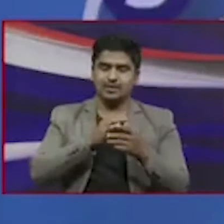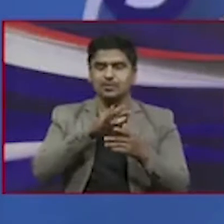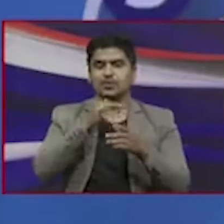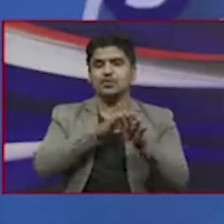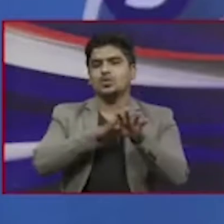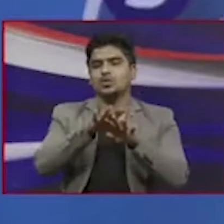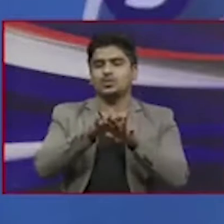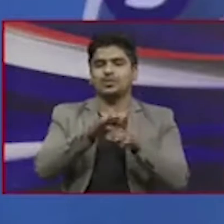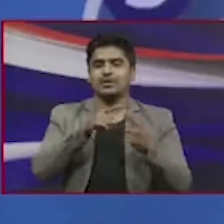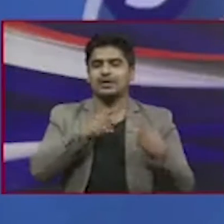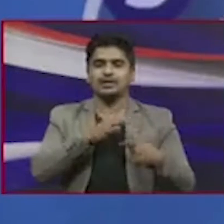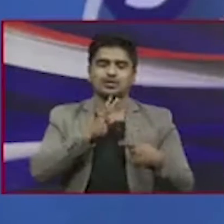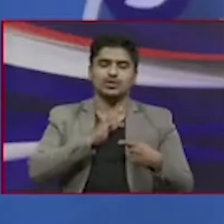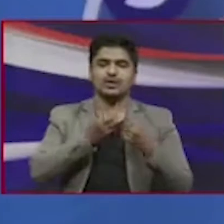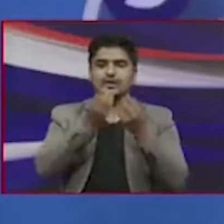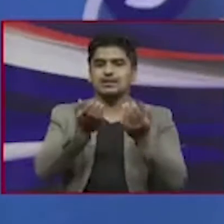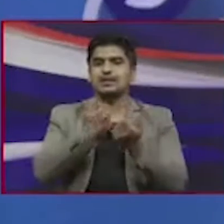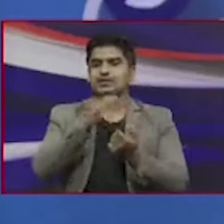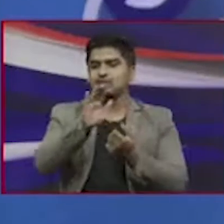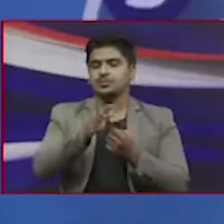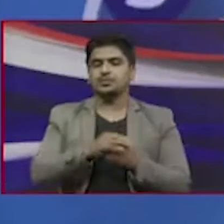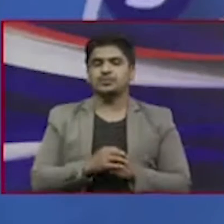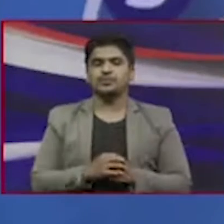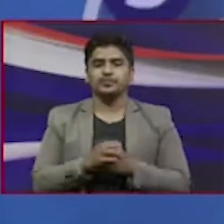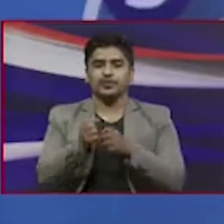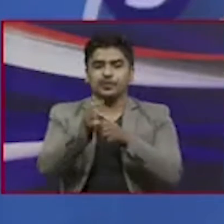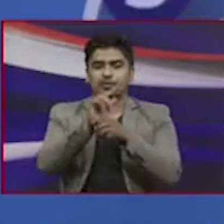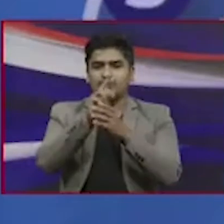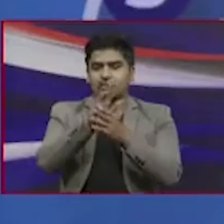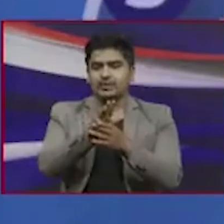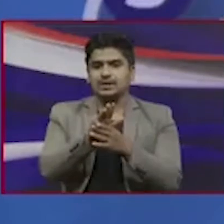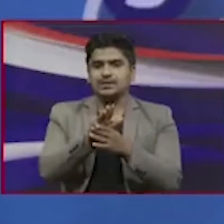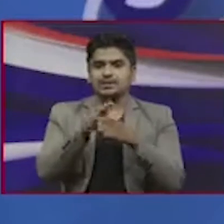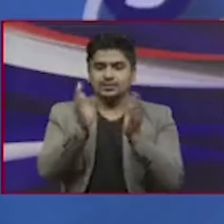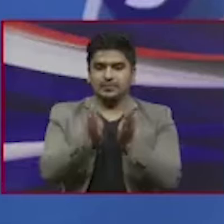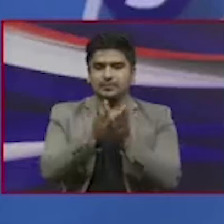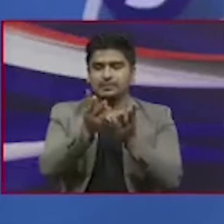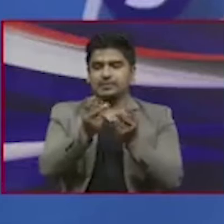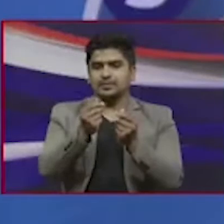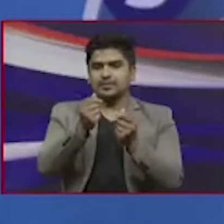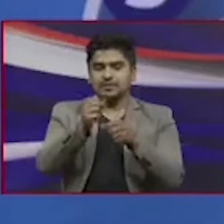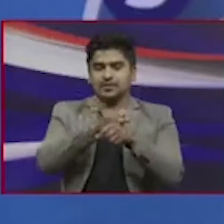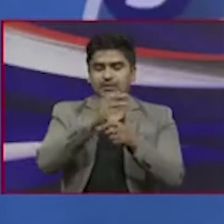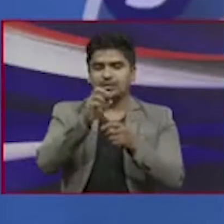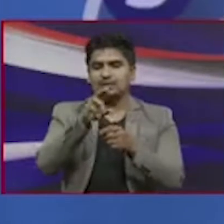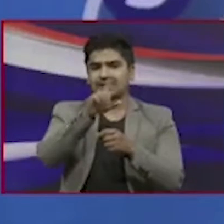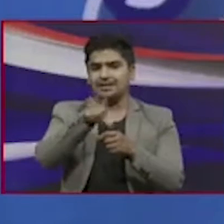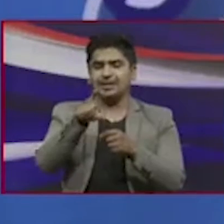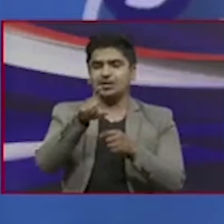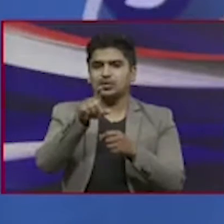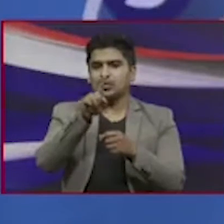हुनेहरूमा हार्दिक श्रद्धाञ्जली व्यक्त गर्दछौँ। कोभिड-19 कुल संक्रमण दर नेपालको हालसम्मको